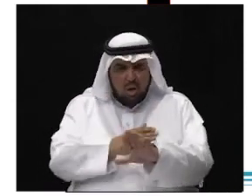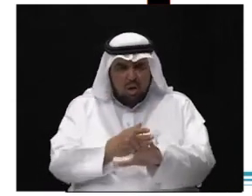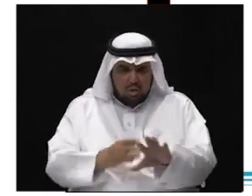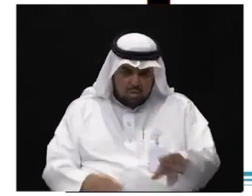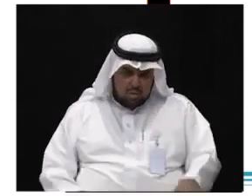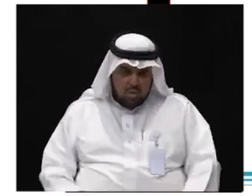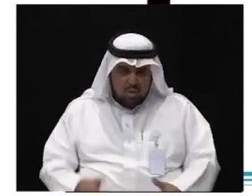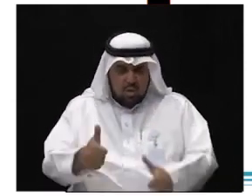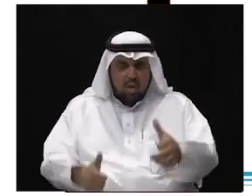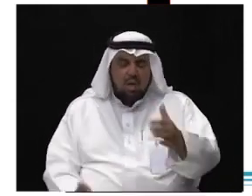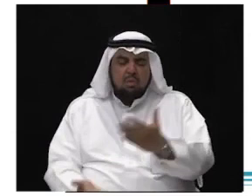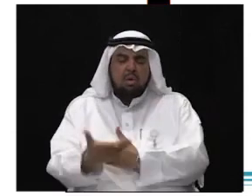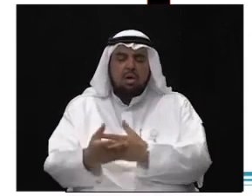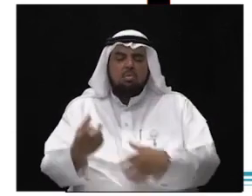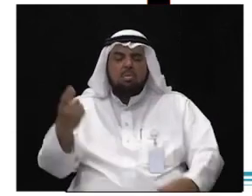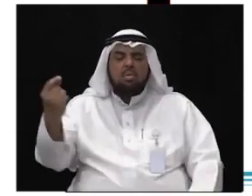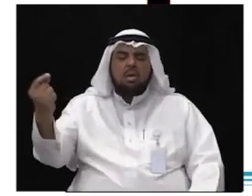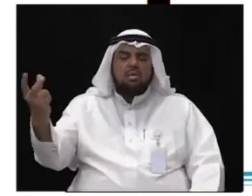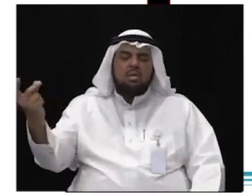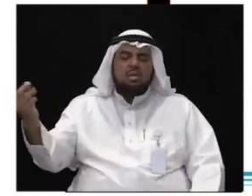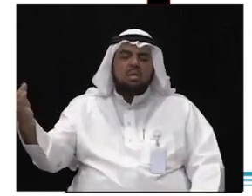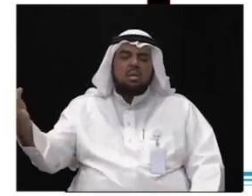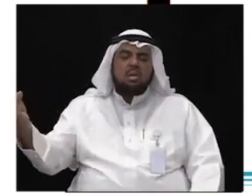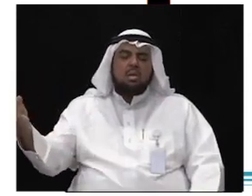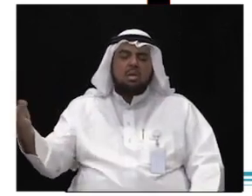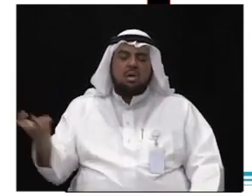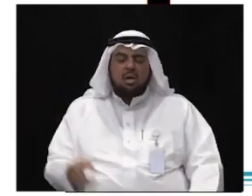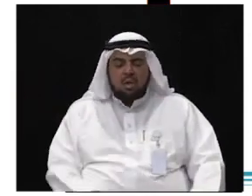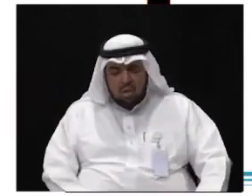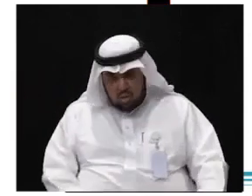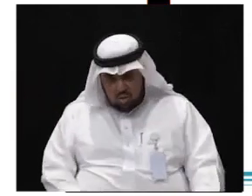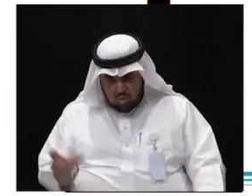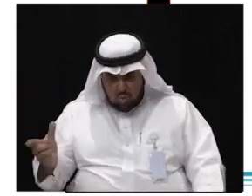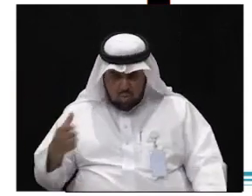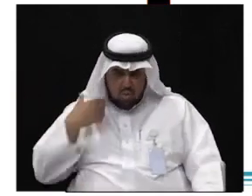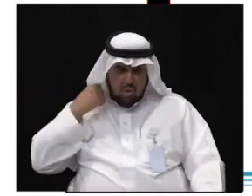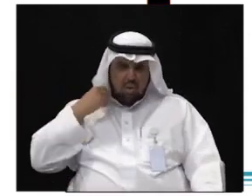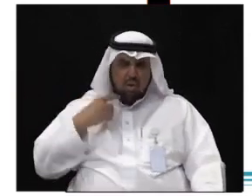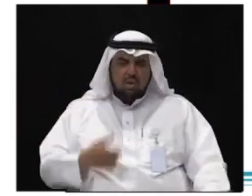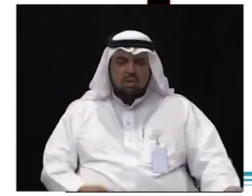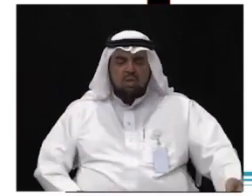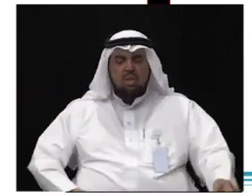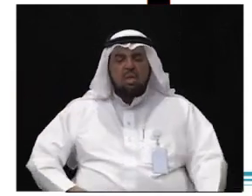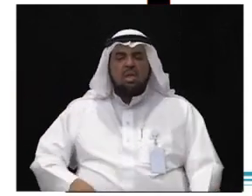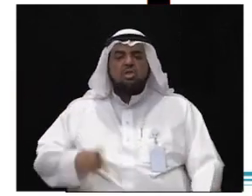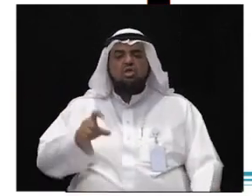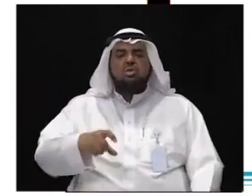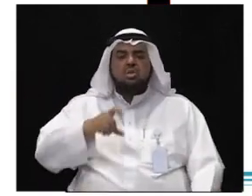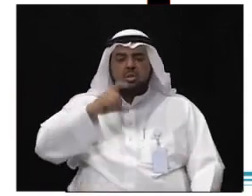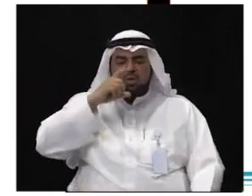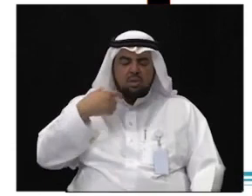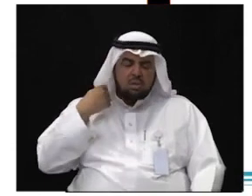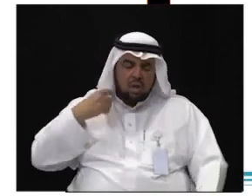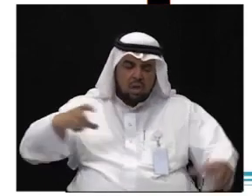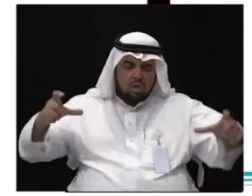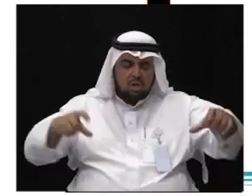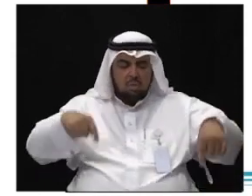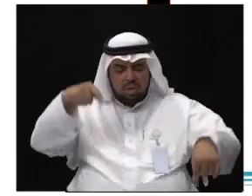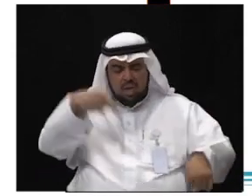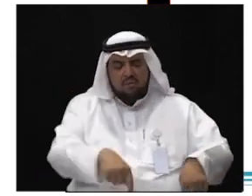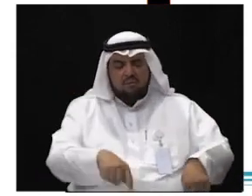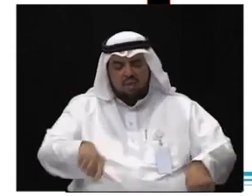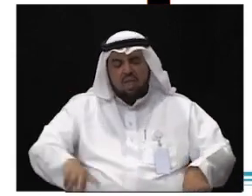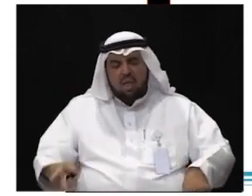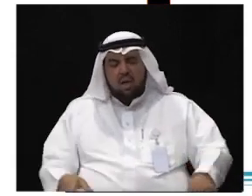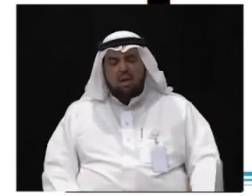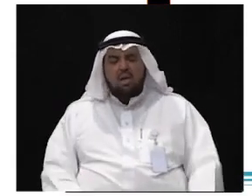حسب الجدول التالي؟ وقالت نورة بدهاء، ما مدى تعقيد جملة if التي سوف تستخدمها؟ إلى أن عبد العزيز